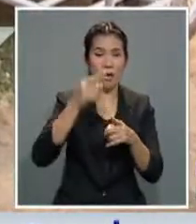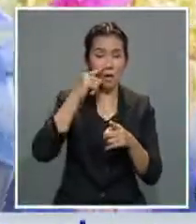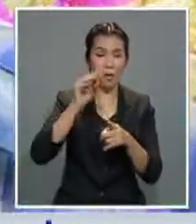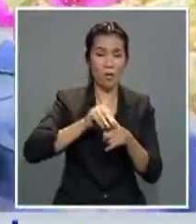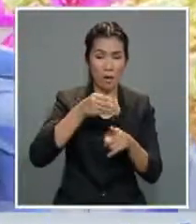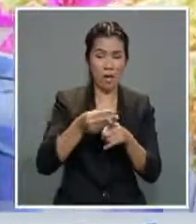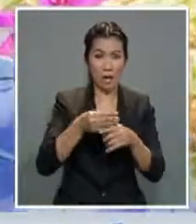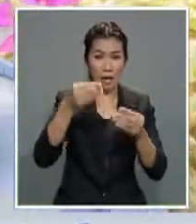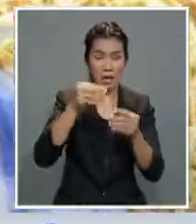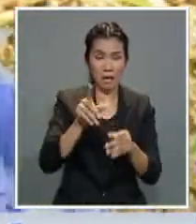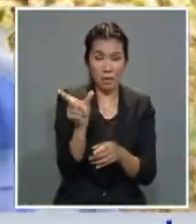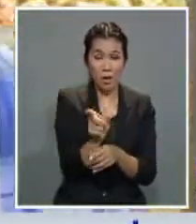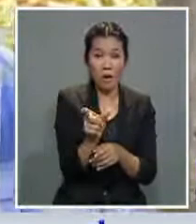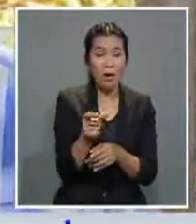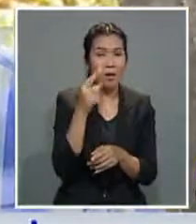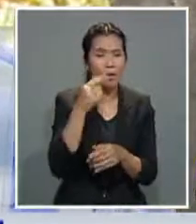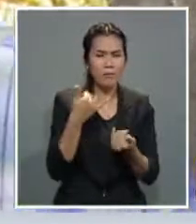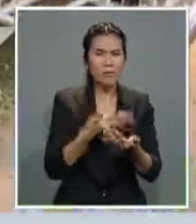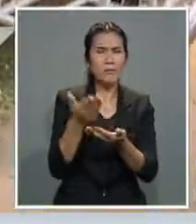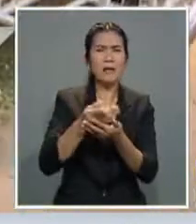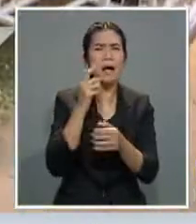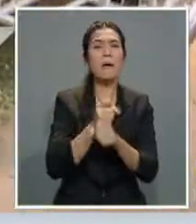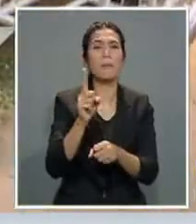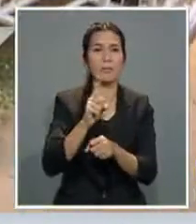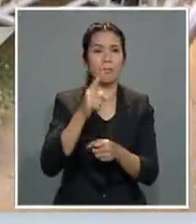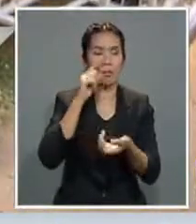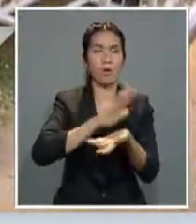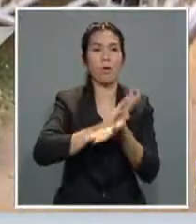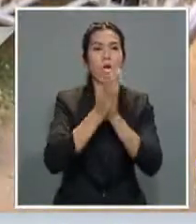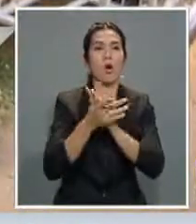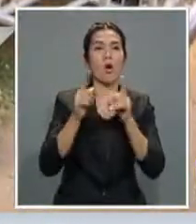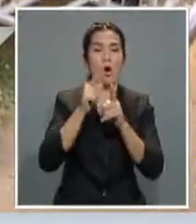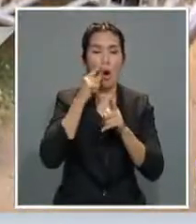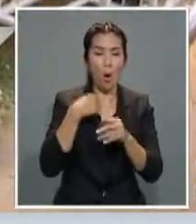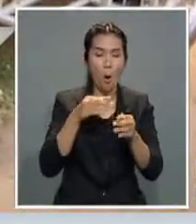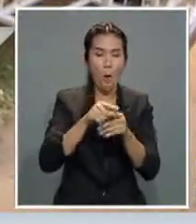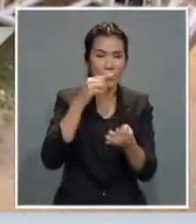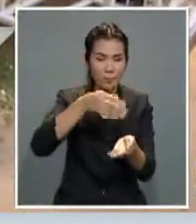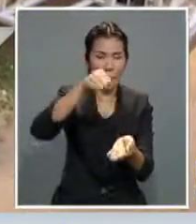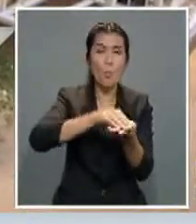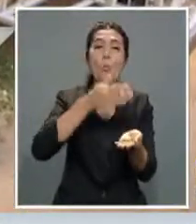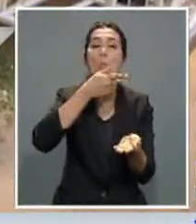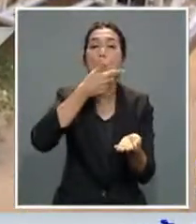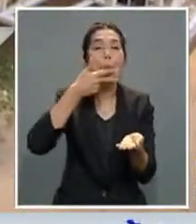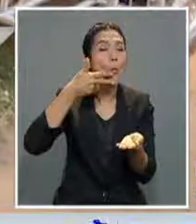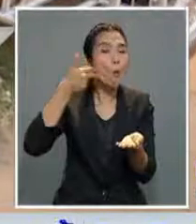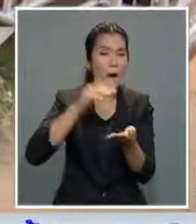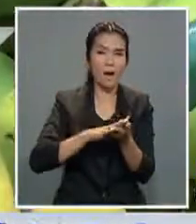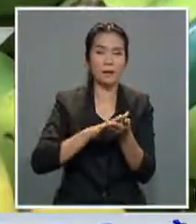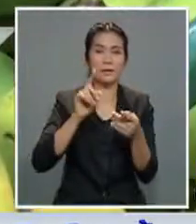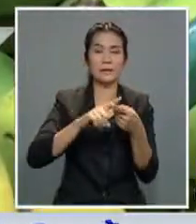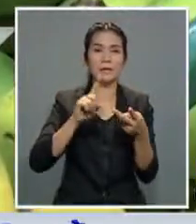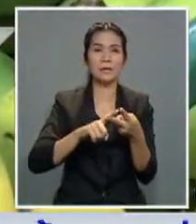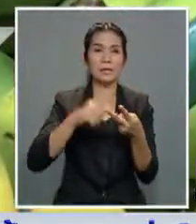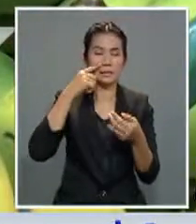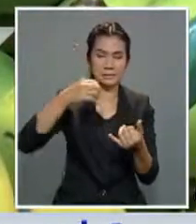7บาทครับ ผู้ใหญ่รับซื้อกล้วยเยอะๆอย่างเงี้ยจะเอากล้วยไปทำอะไร ไปแปรรูปเป็นกล้วยอบเล็บบูนาง ครับ เอาไปแปรรูปเป็นกล้วยชา